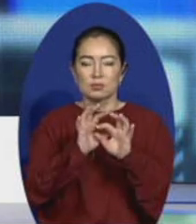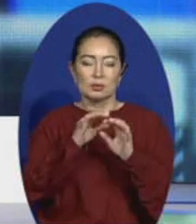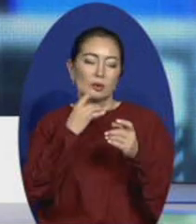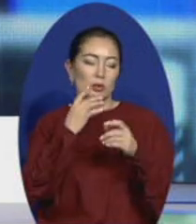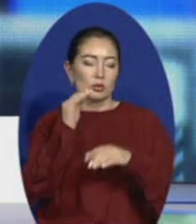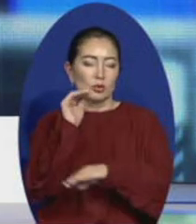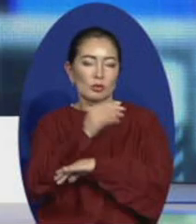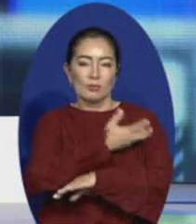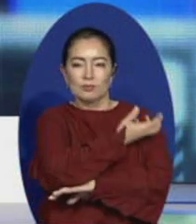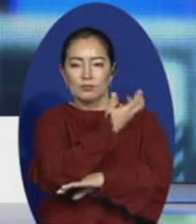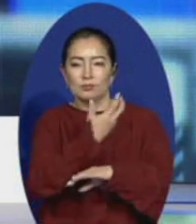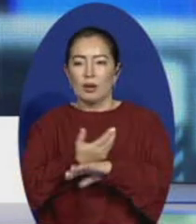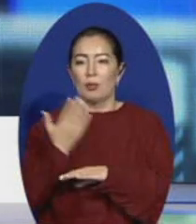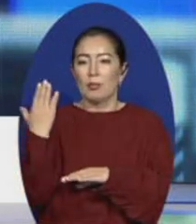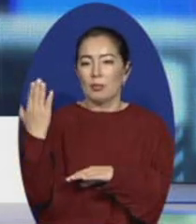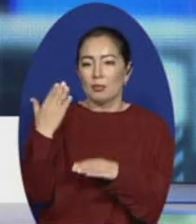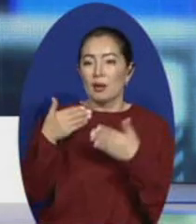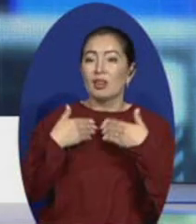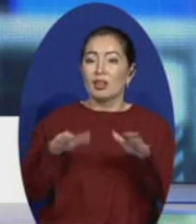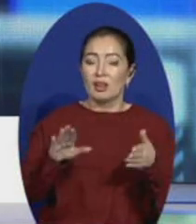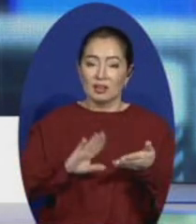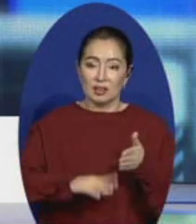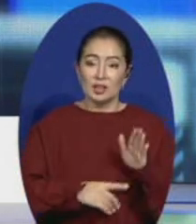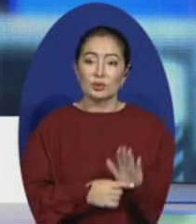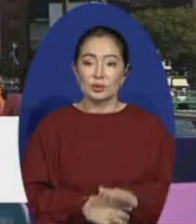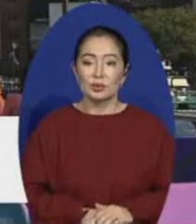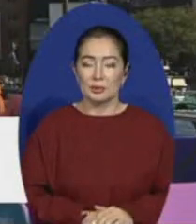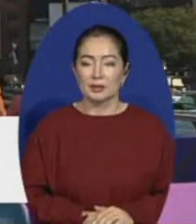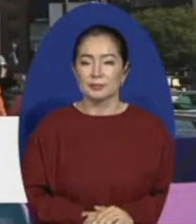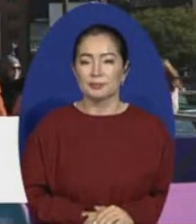төлөөлөл салбарынханд нээлттэйгээр танилцууллаа.